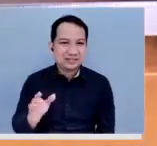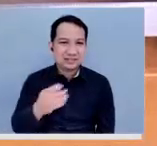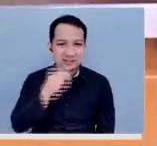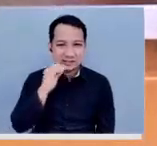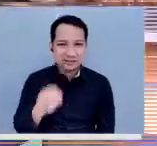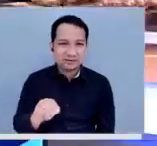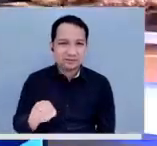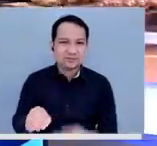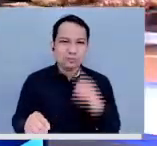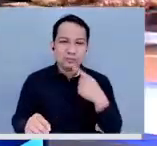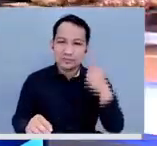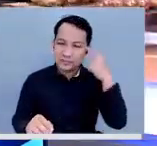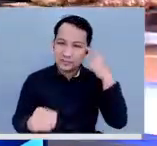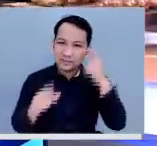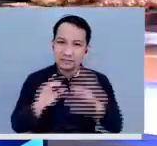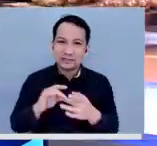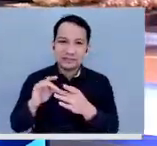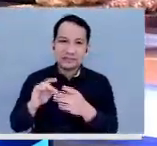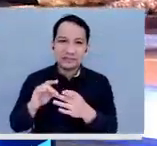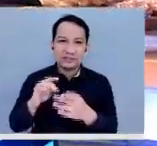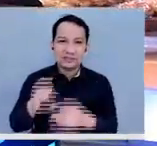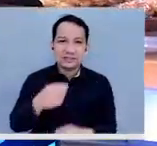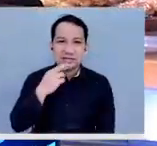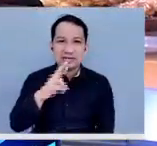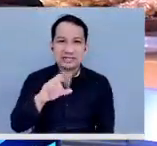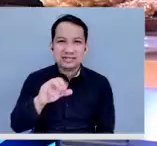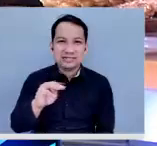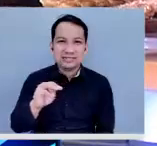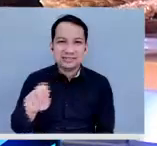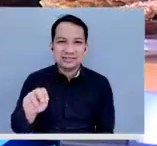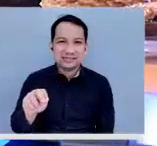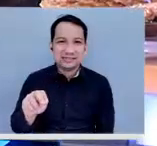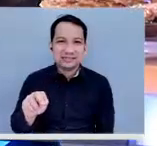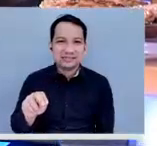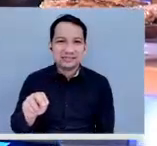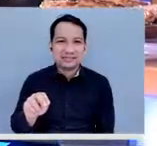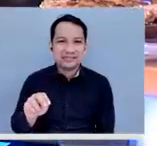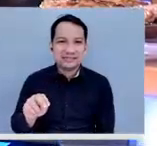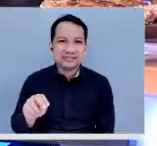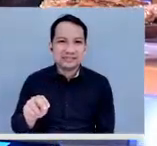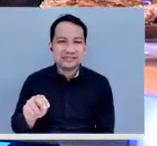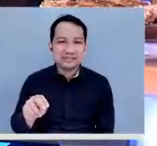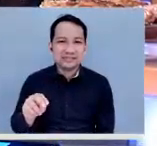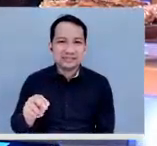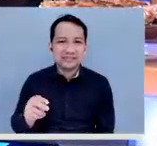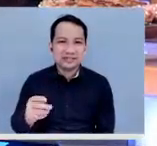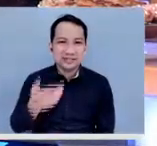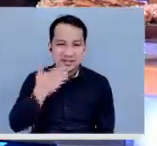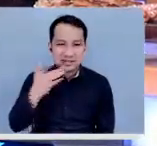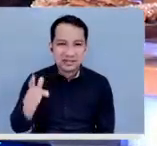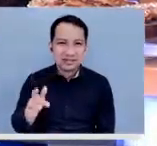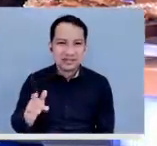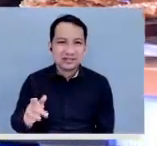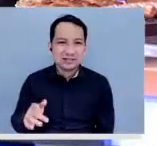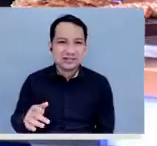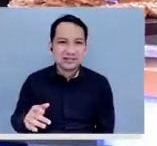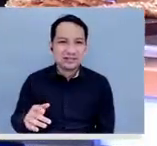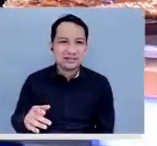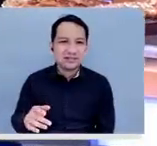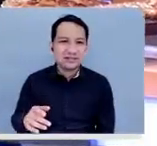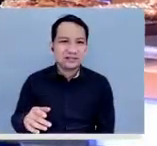ko ang specialty mo ay ramen. Okay. Yeah. Ah, anong ramen? Oh, biglang mess room siren pala. Ang sarap. Ang iba yung... Why masarap, Mama? Yung